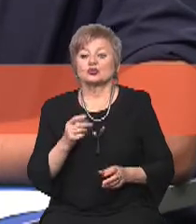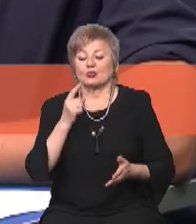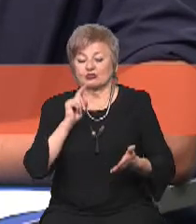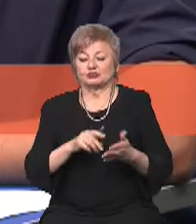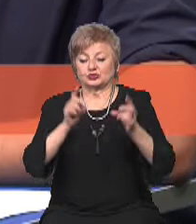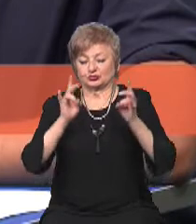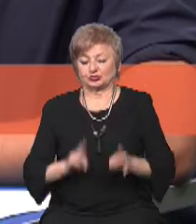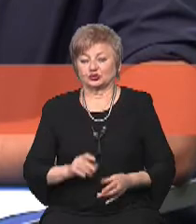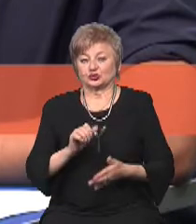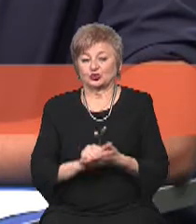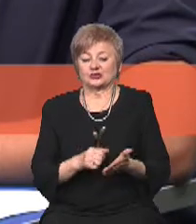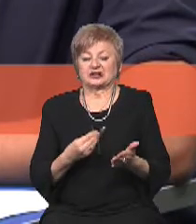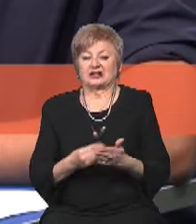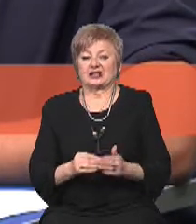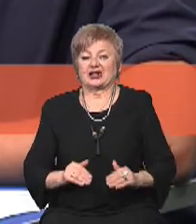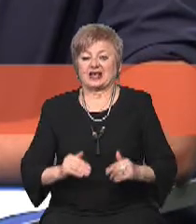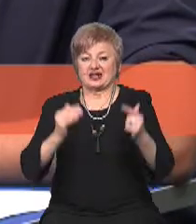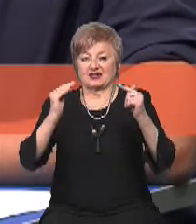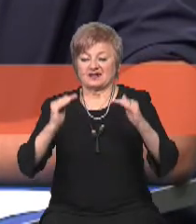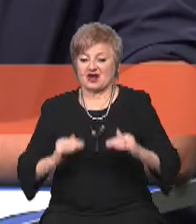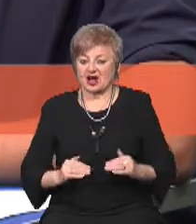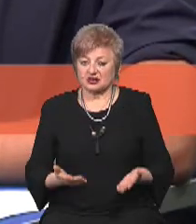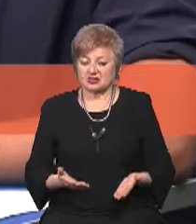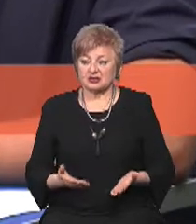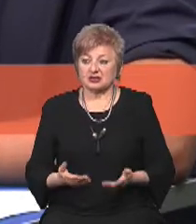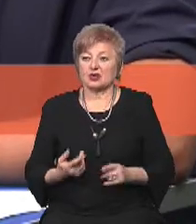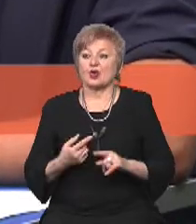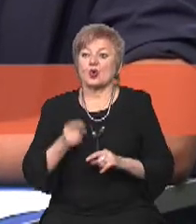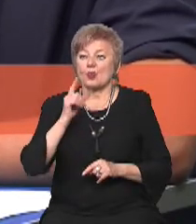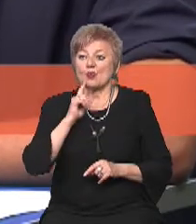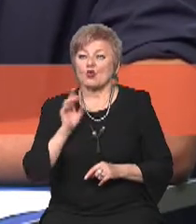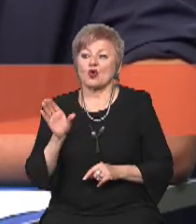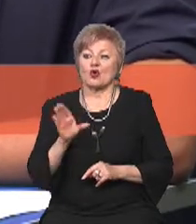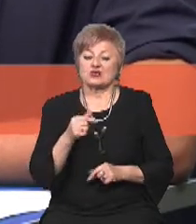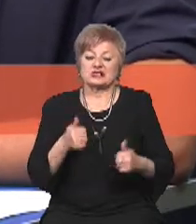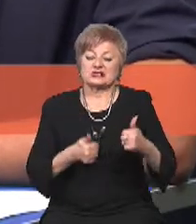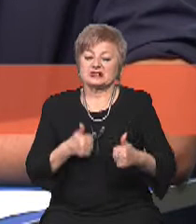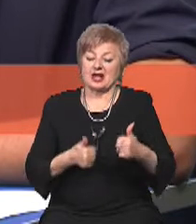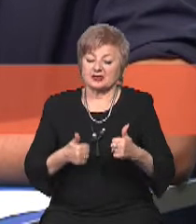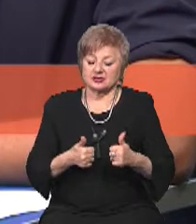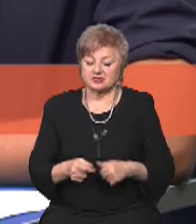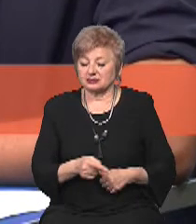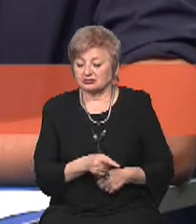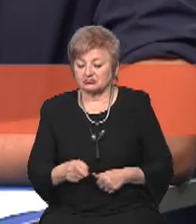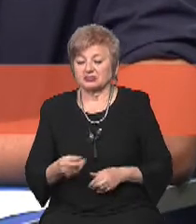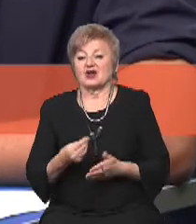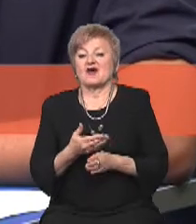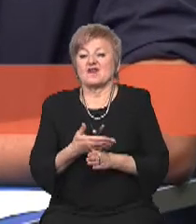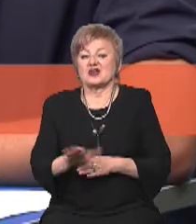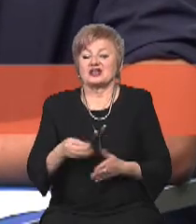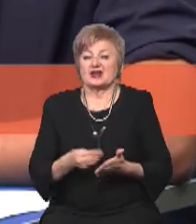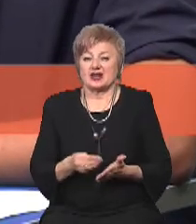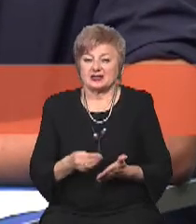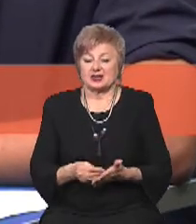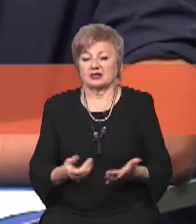від інфляційних змін за рік, які відбуваються, поки проходять всі тендерні процедури, виділення коштів і